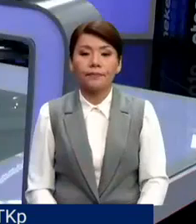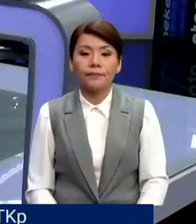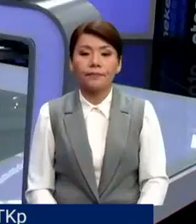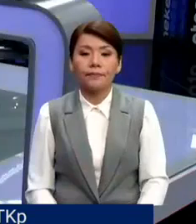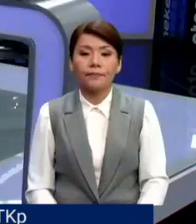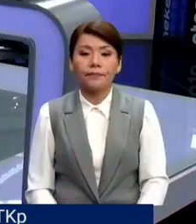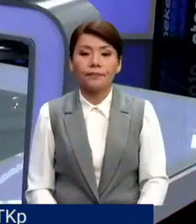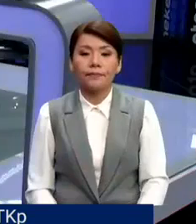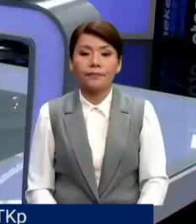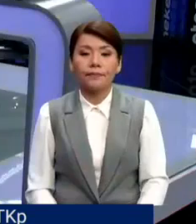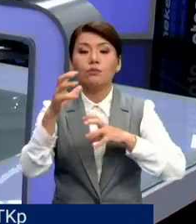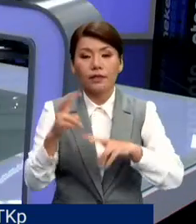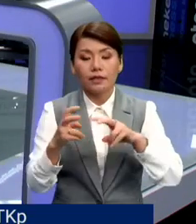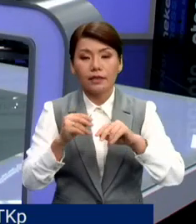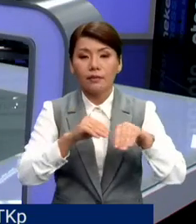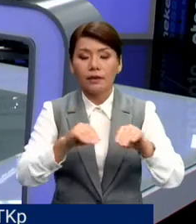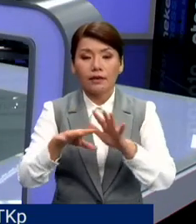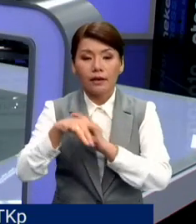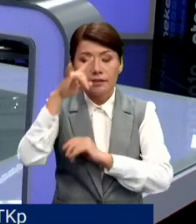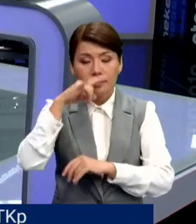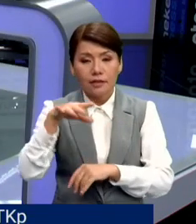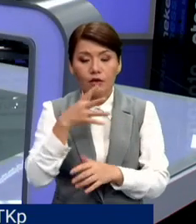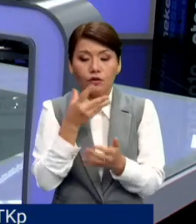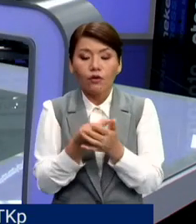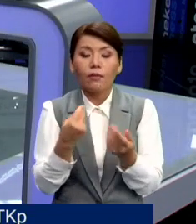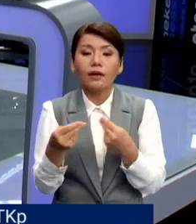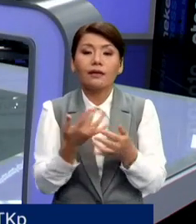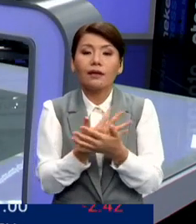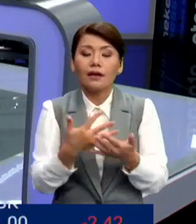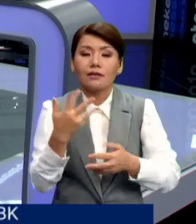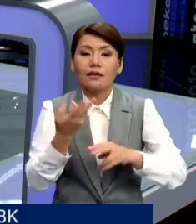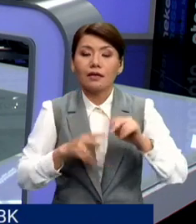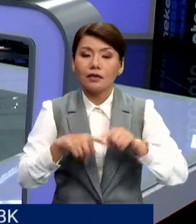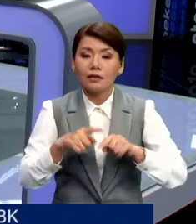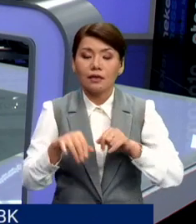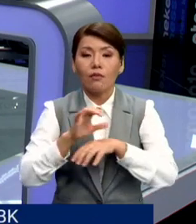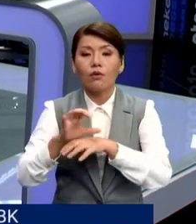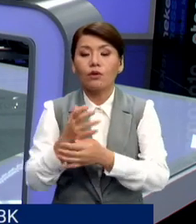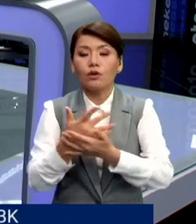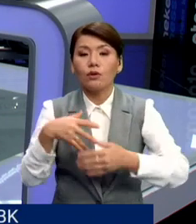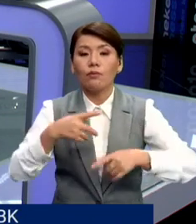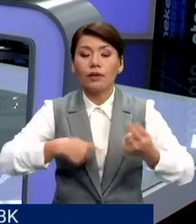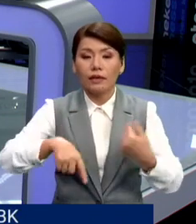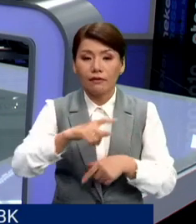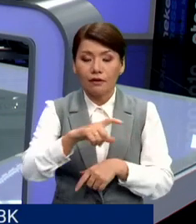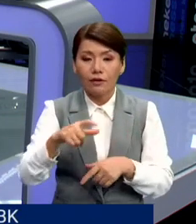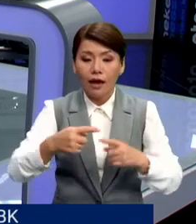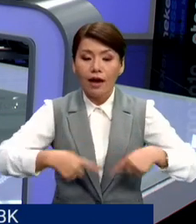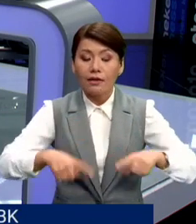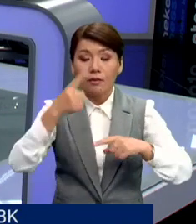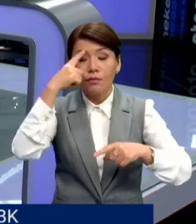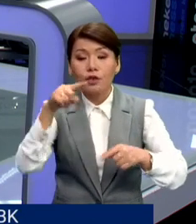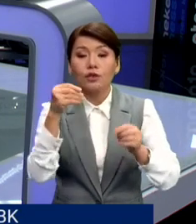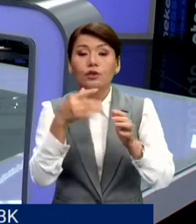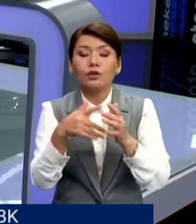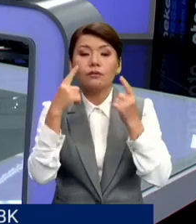В Астане открылась международная выставка «Неделя обрабатывающей промышленности Казахстана». Свою продукцию представили отечественные и зарубежные